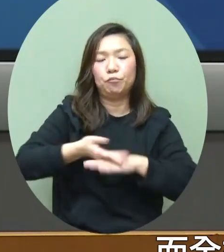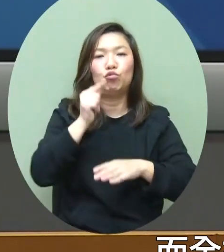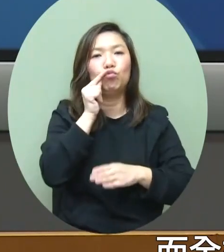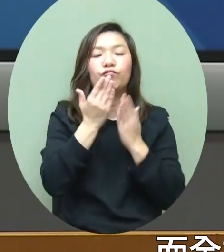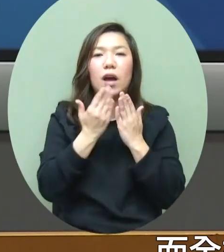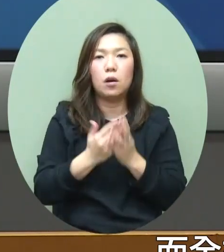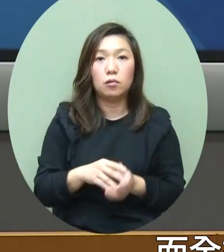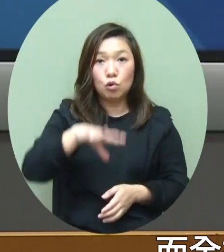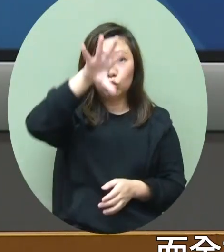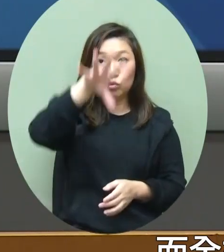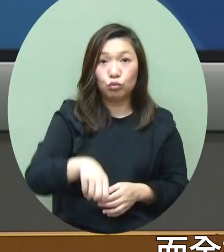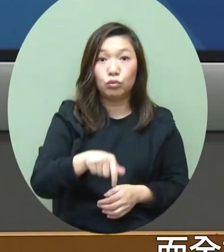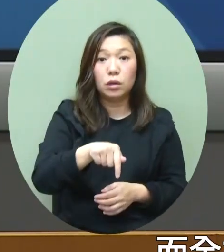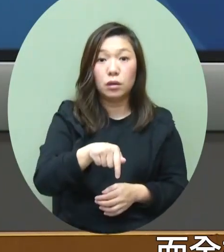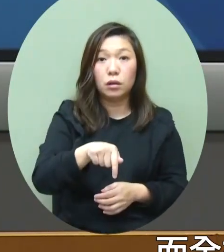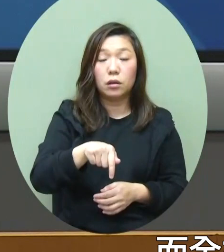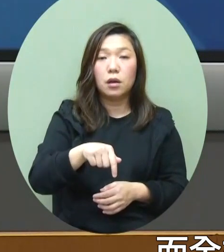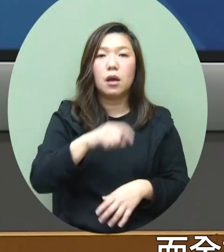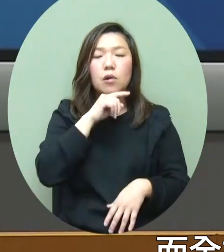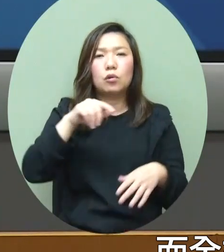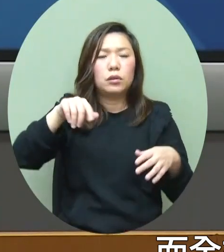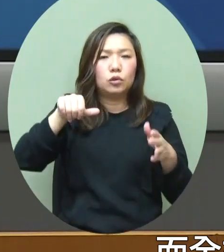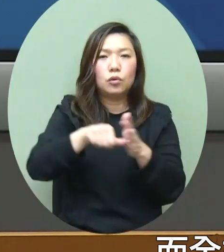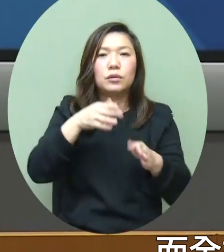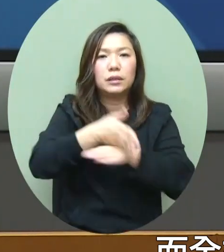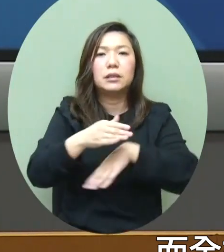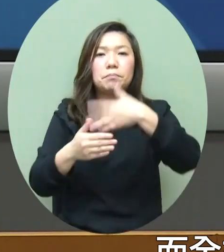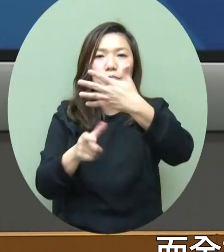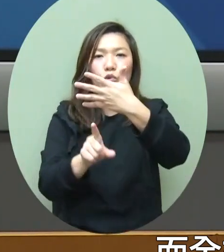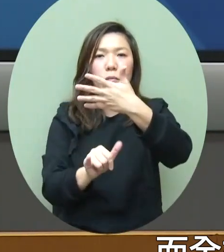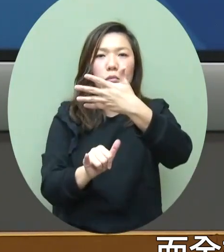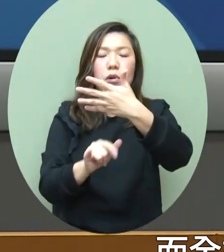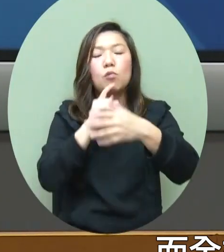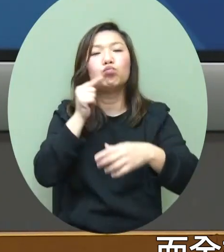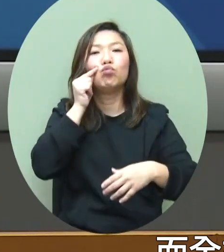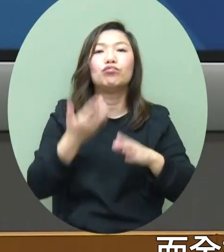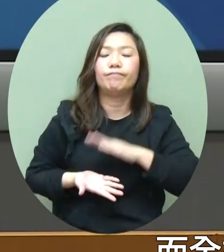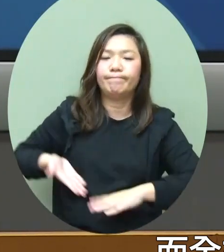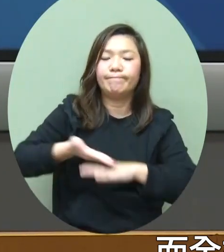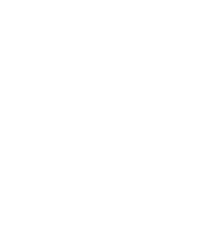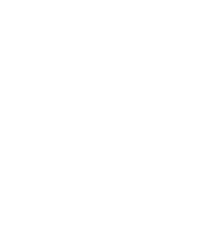而全校就會在5月16日開始恢復面授課堂。